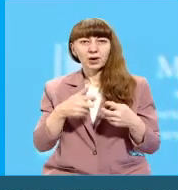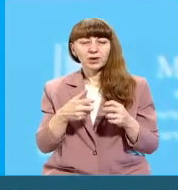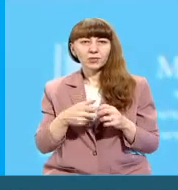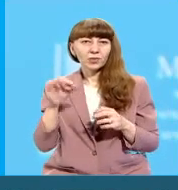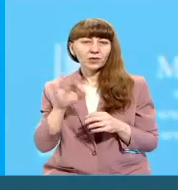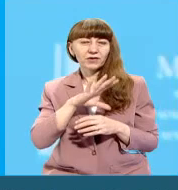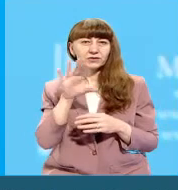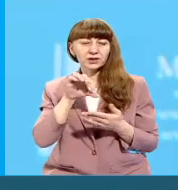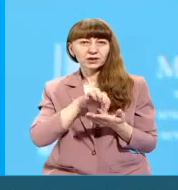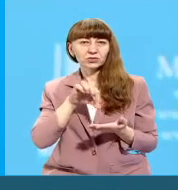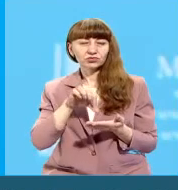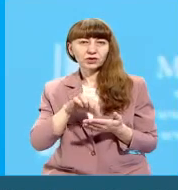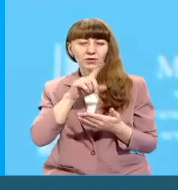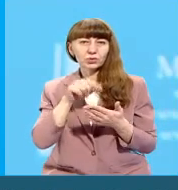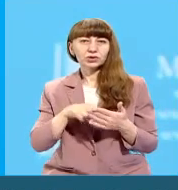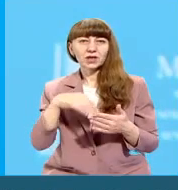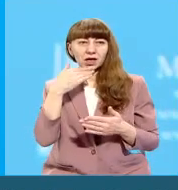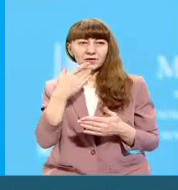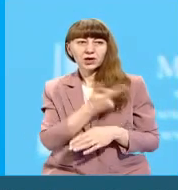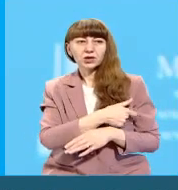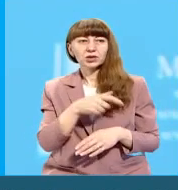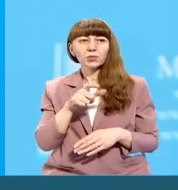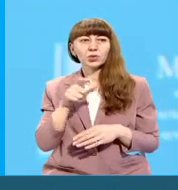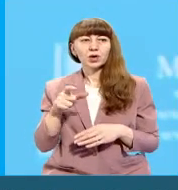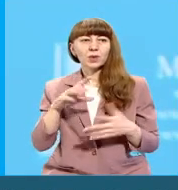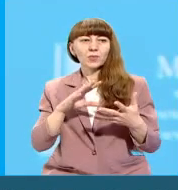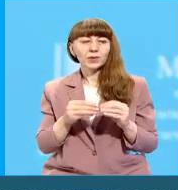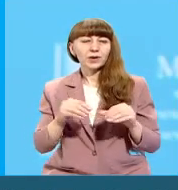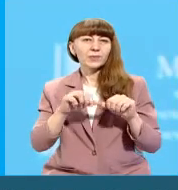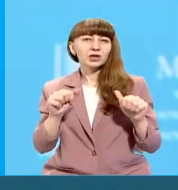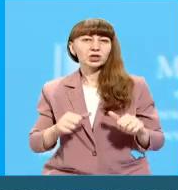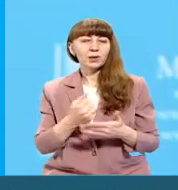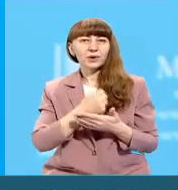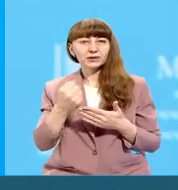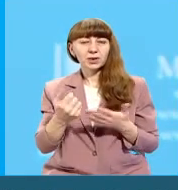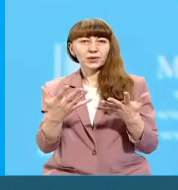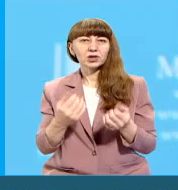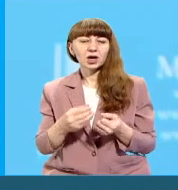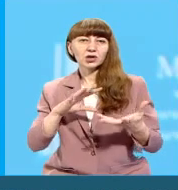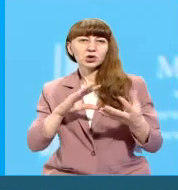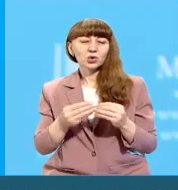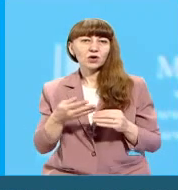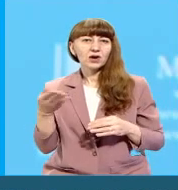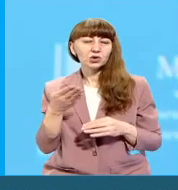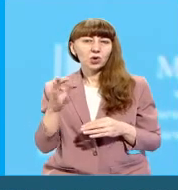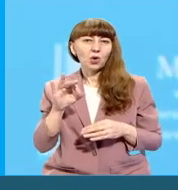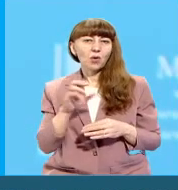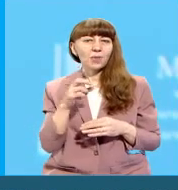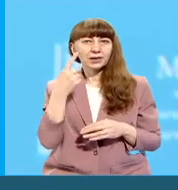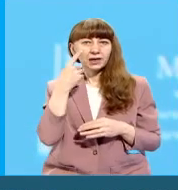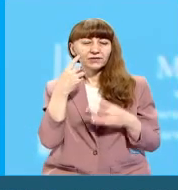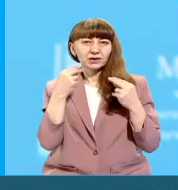и выступлениях также обозначили депутаты по итогам нили постановил принять Отт высшей аудиторской палаты Али